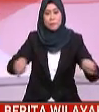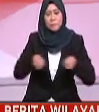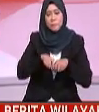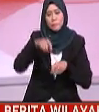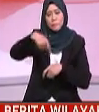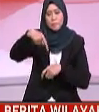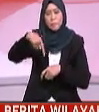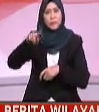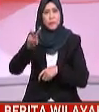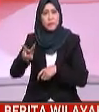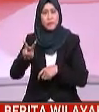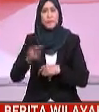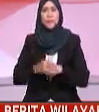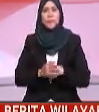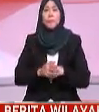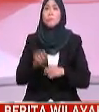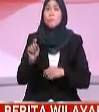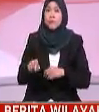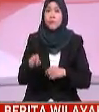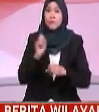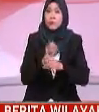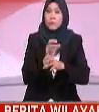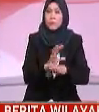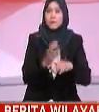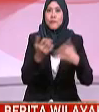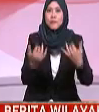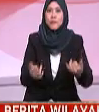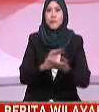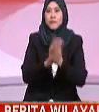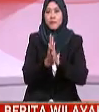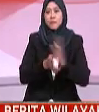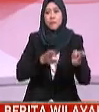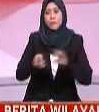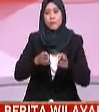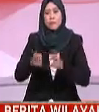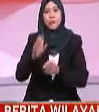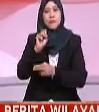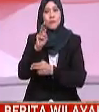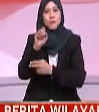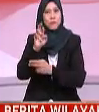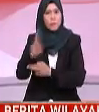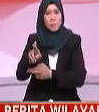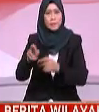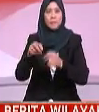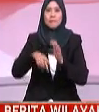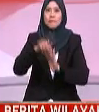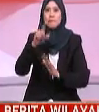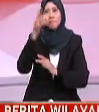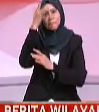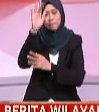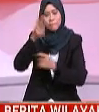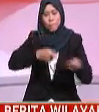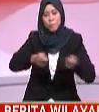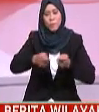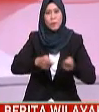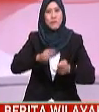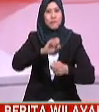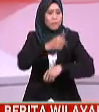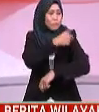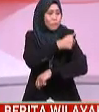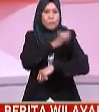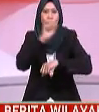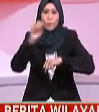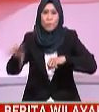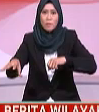Vaksin PPV. Ia juga merupakan inisiatif menjadikan pengurusan sumber lebih lestari dari sudut pengurusan sisa